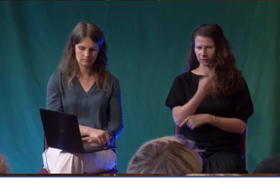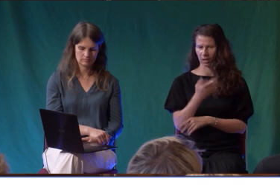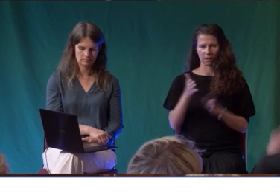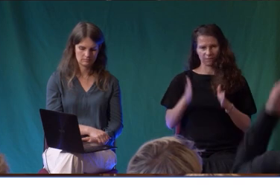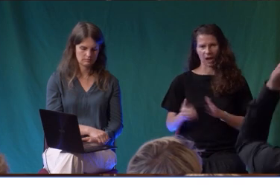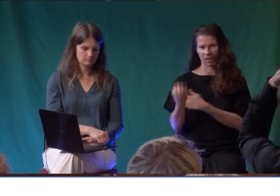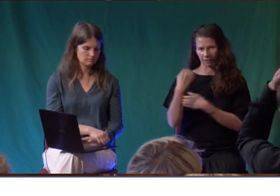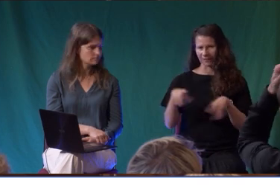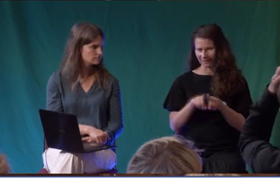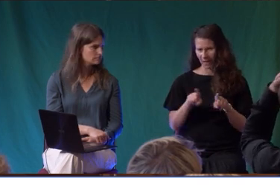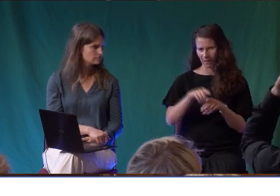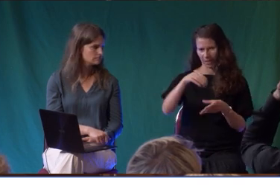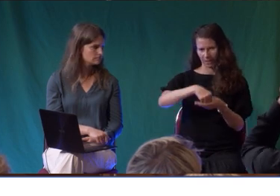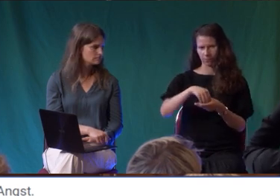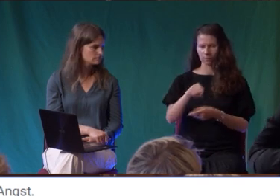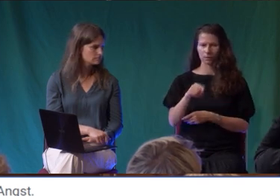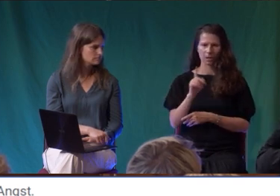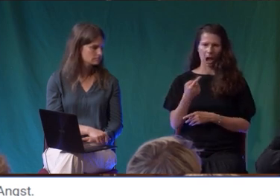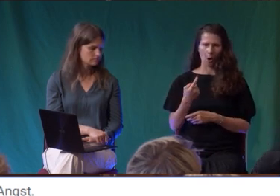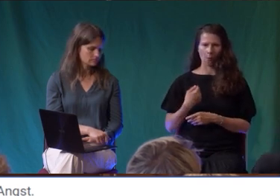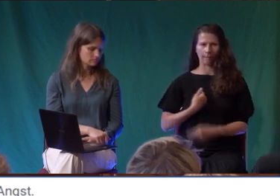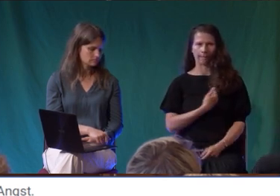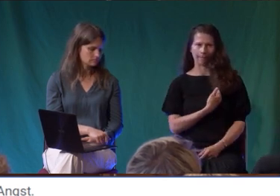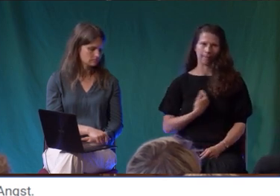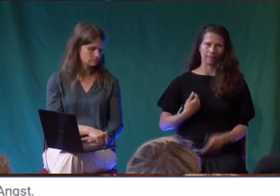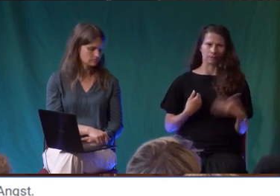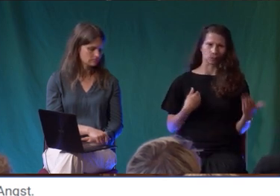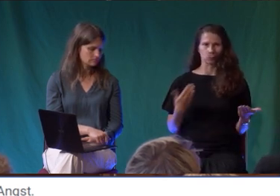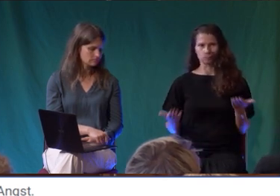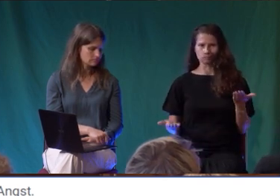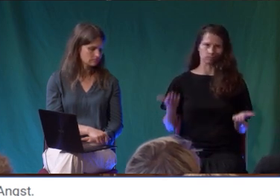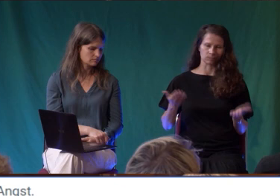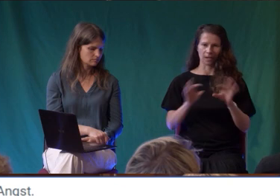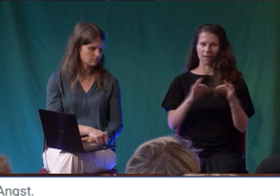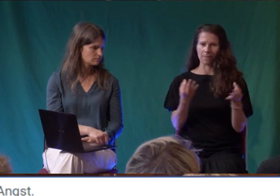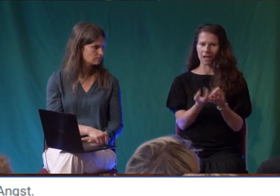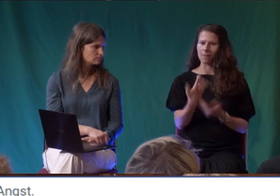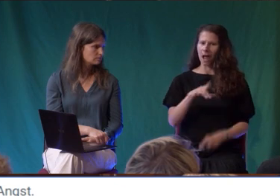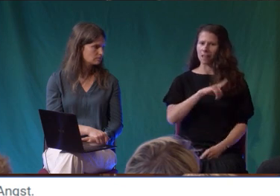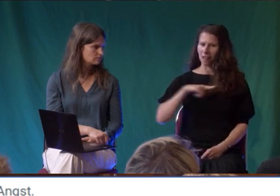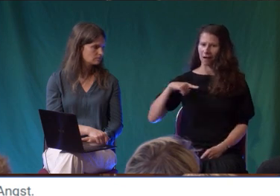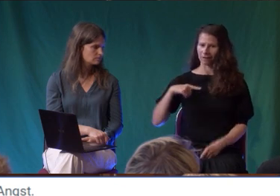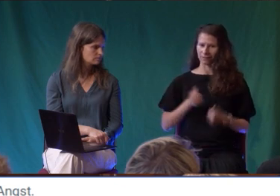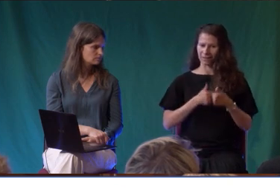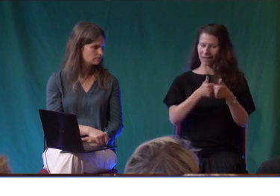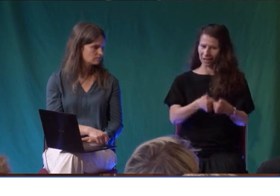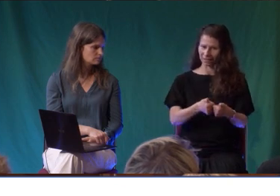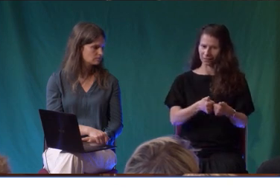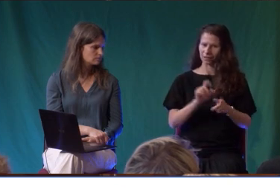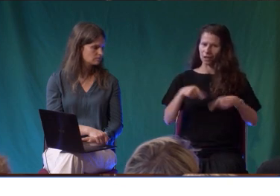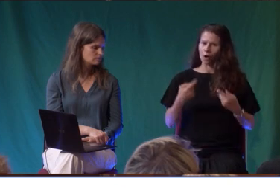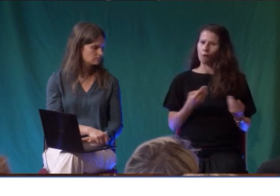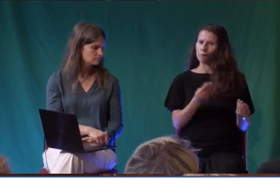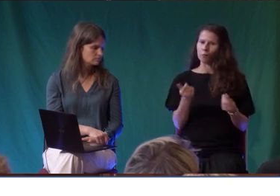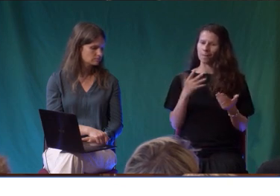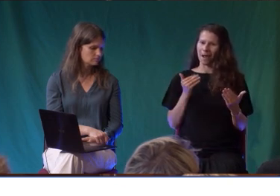ganz genauso auch die sind so hin und hergerissen je länger man in so einer Familie ist desto mehr fühlt man sich ja